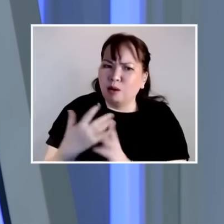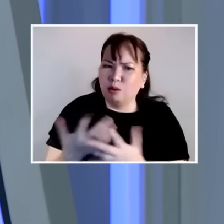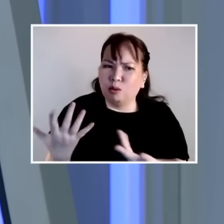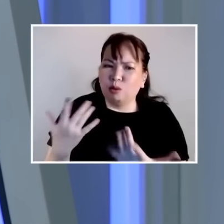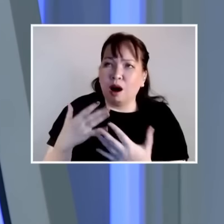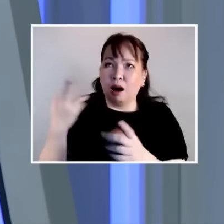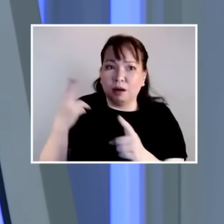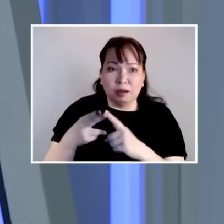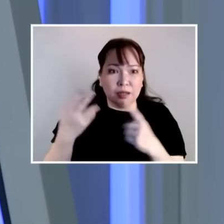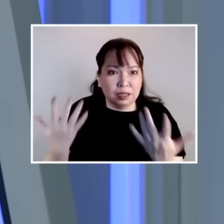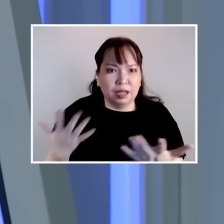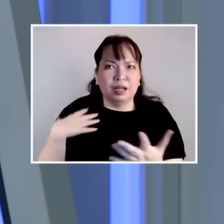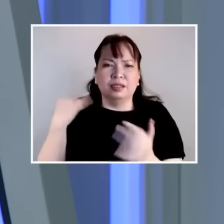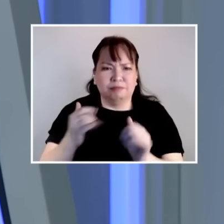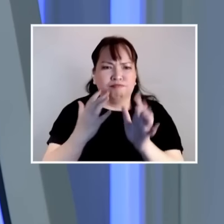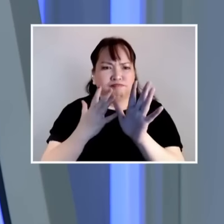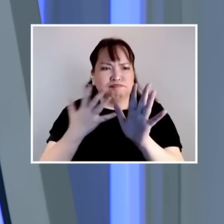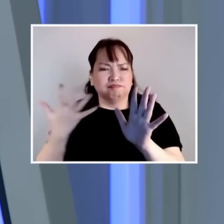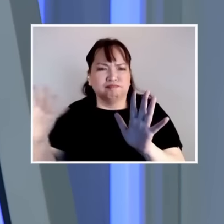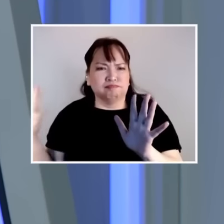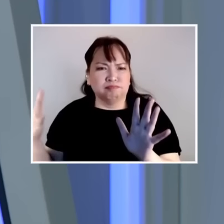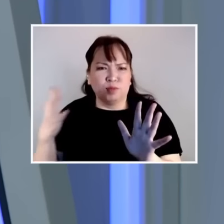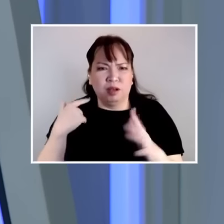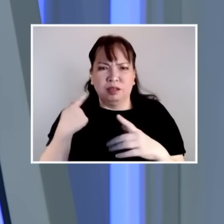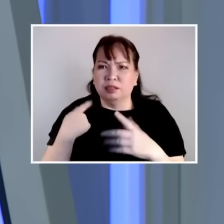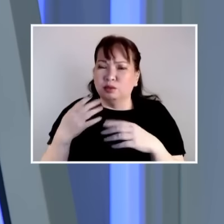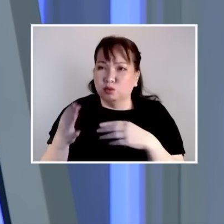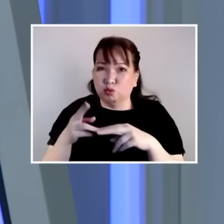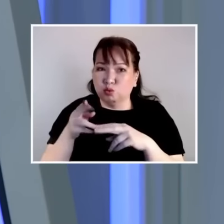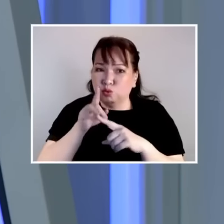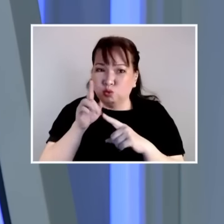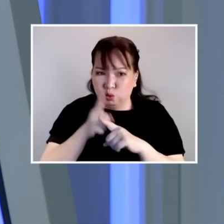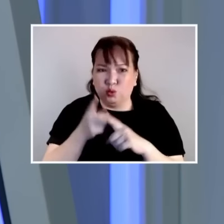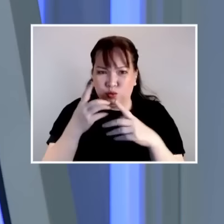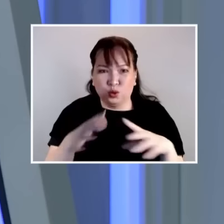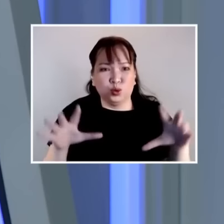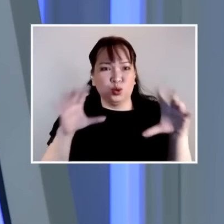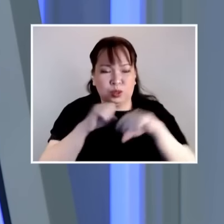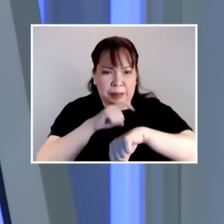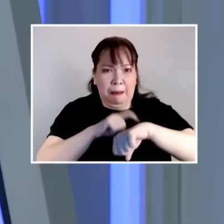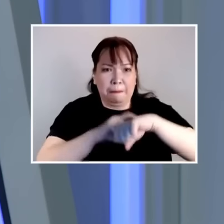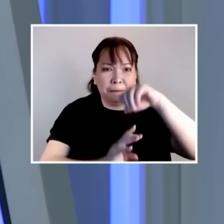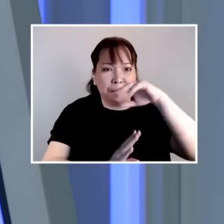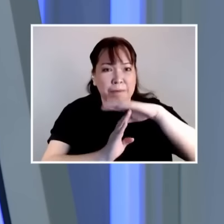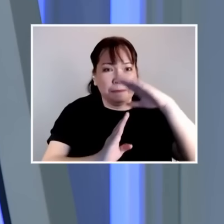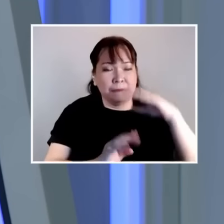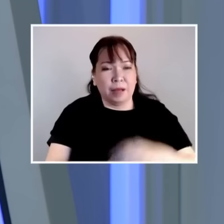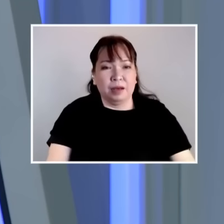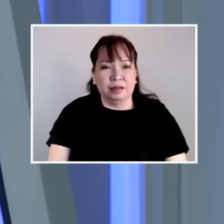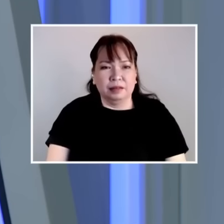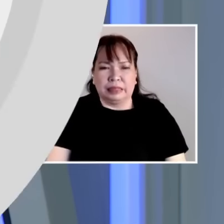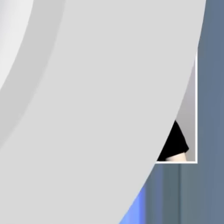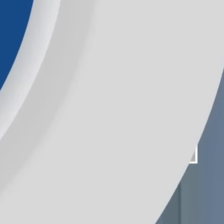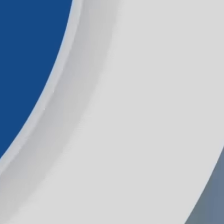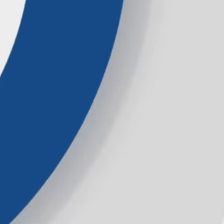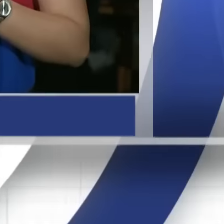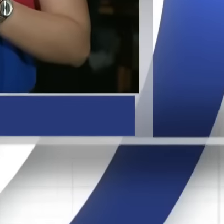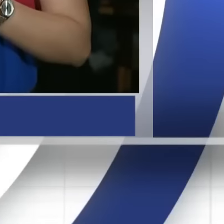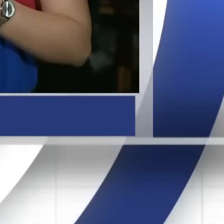na ito, may mga nakapila pa rin kahit malapit ng o kahit nagsara na yung botohan. Live mula sa Quezon City